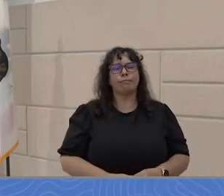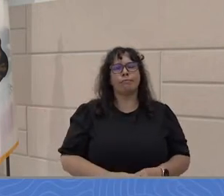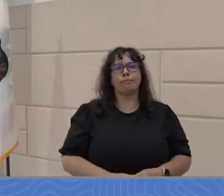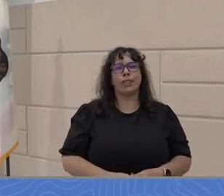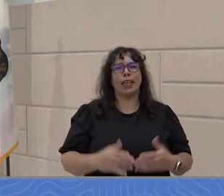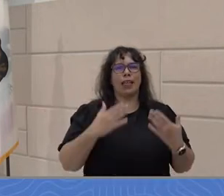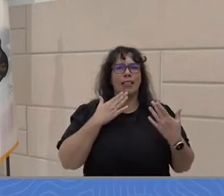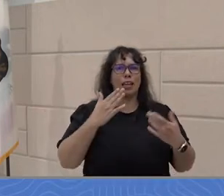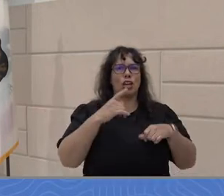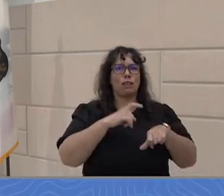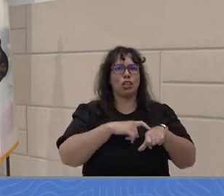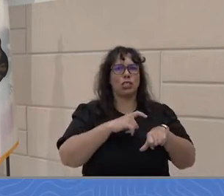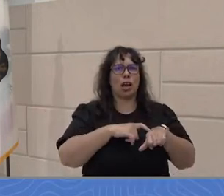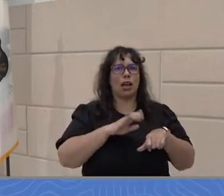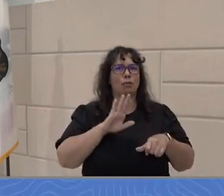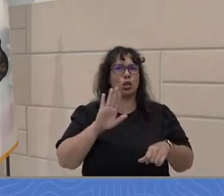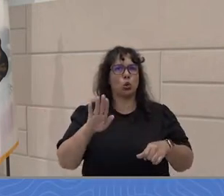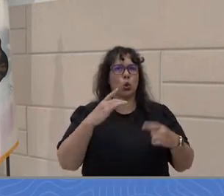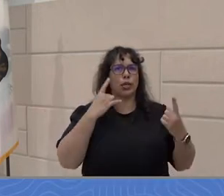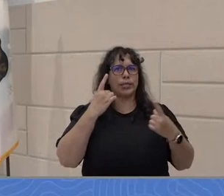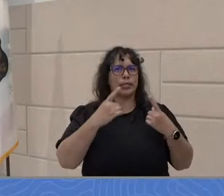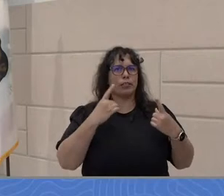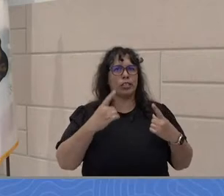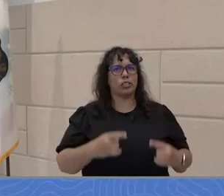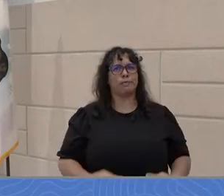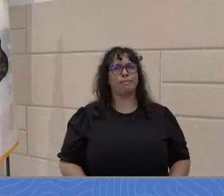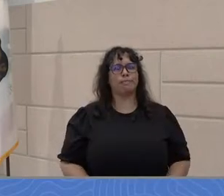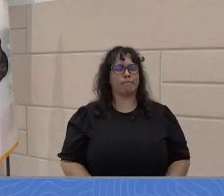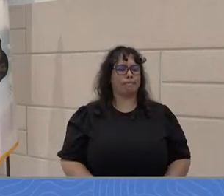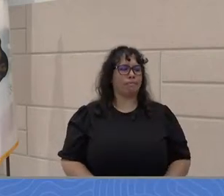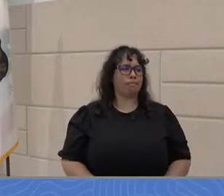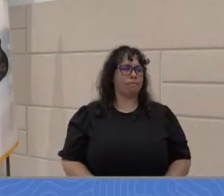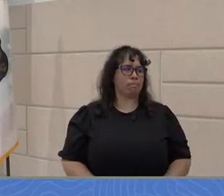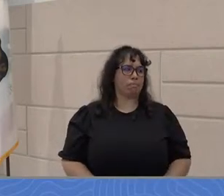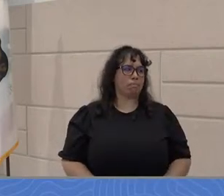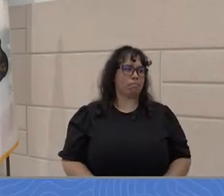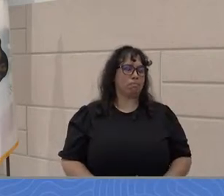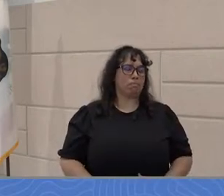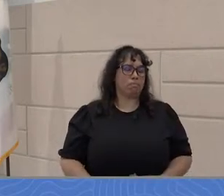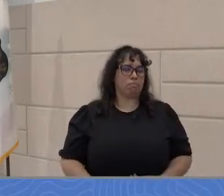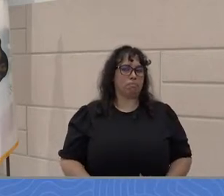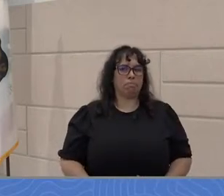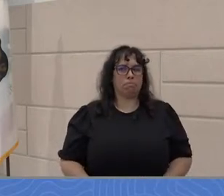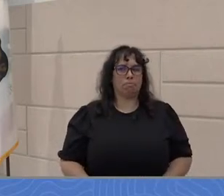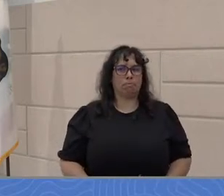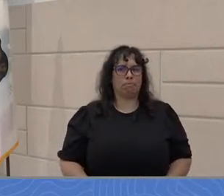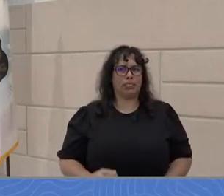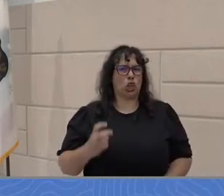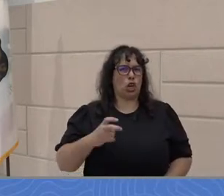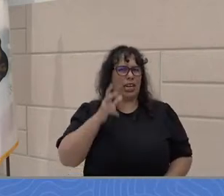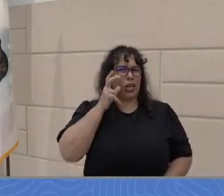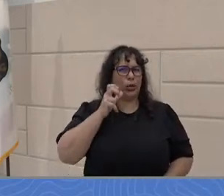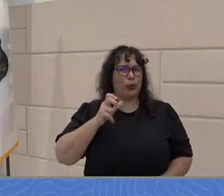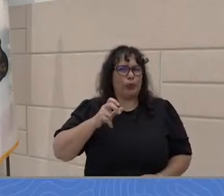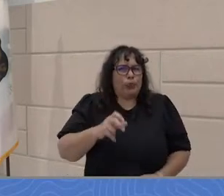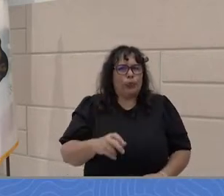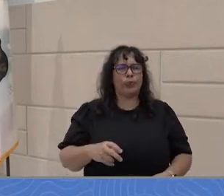ដែលធ្លាប់មានសិស្ស3នាក់រៀននៅក្នុងក្រសួងអប់រំ LBUSD អ្នកស្រី